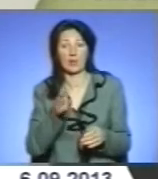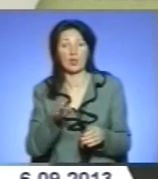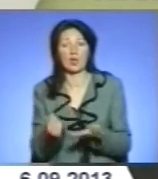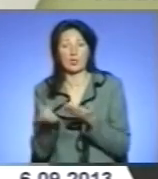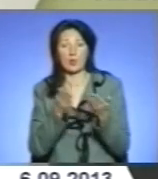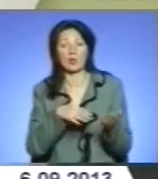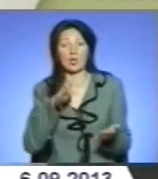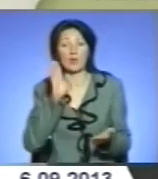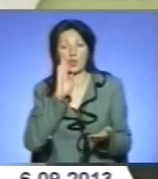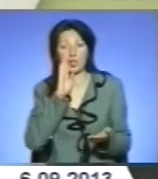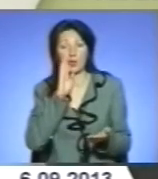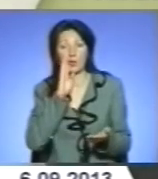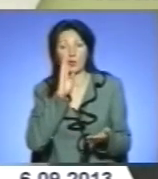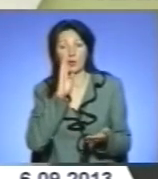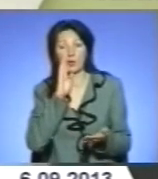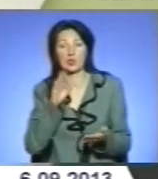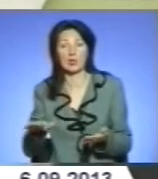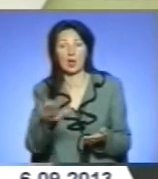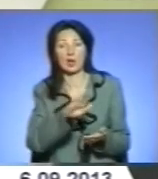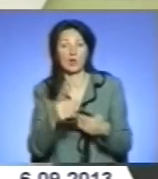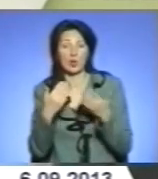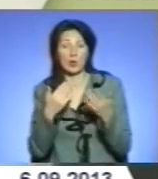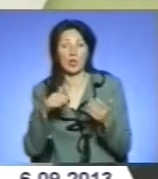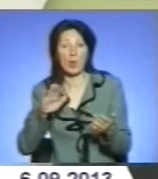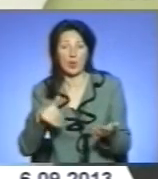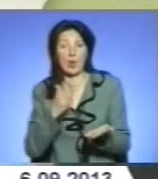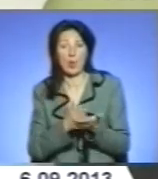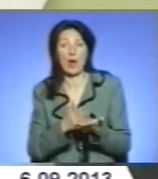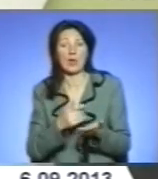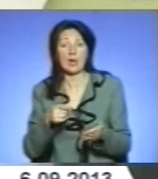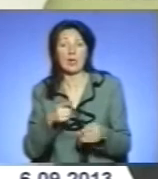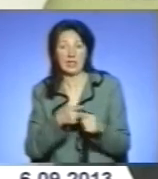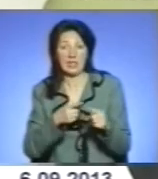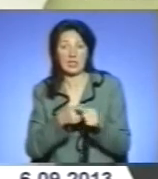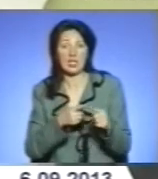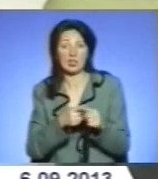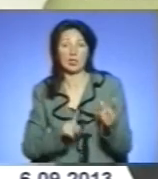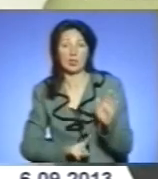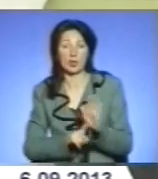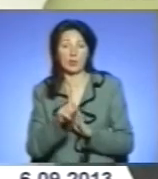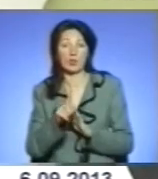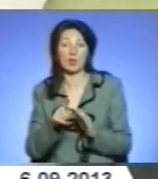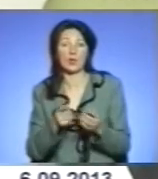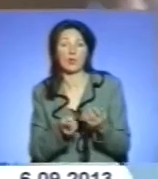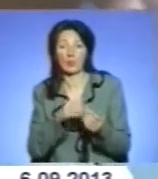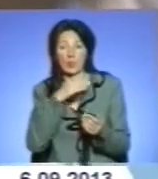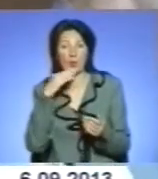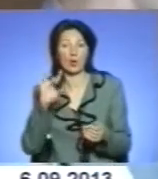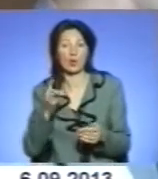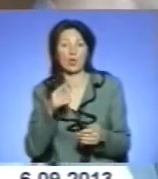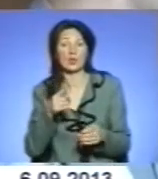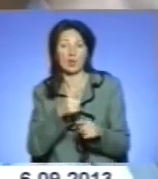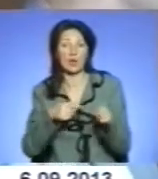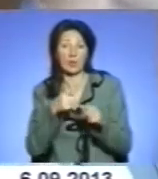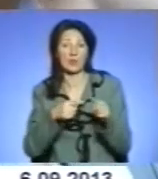там на галявину, почав з нею розмовляти, і тоді після цього, маючи при собі ножа, наніс їй численні удари в шию.